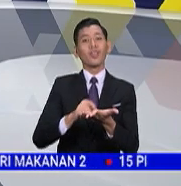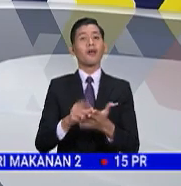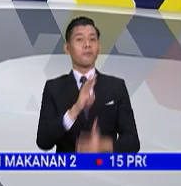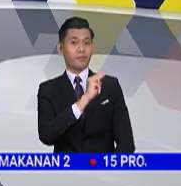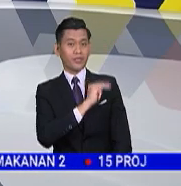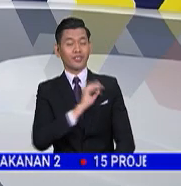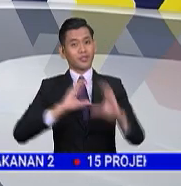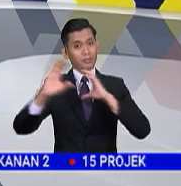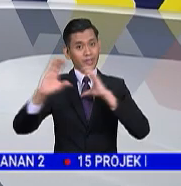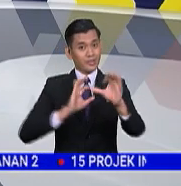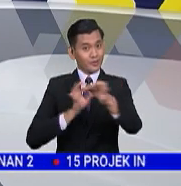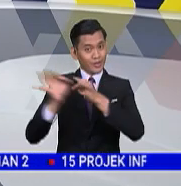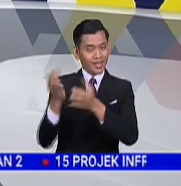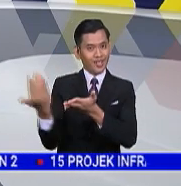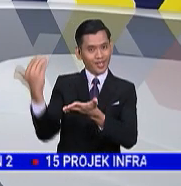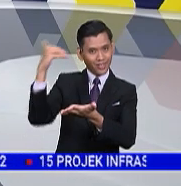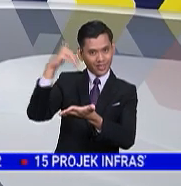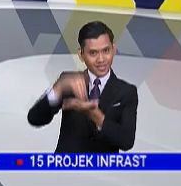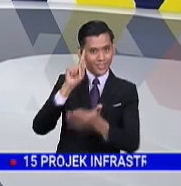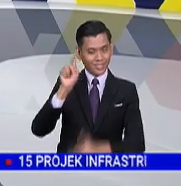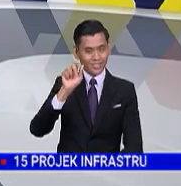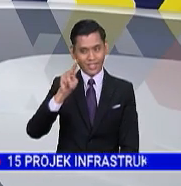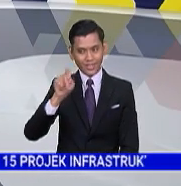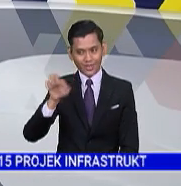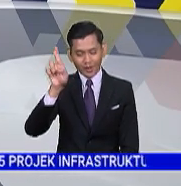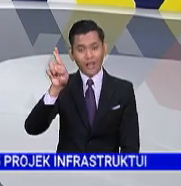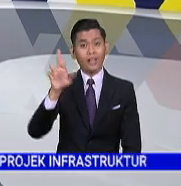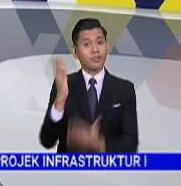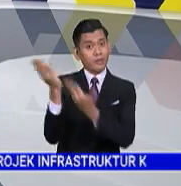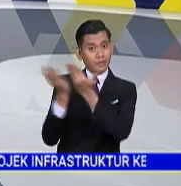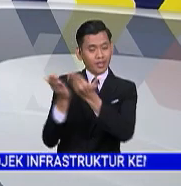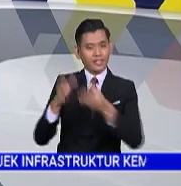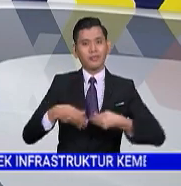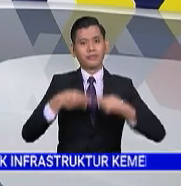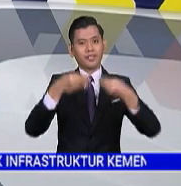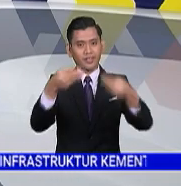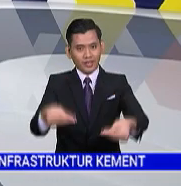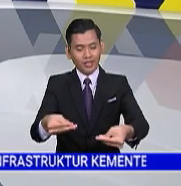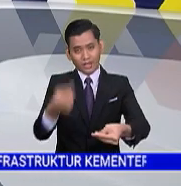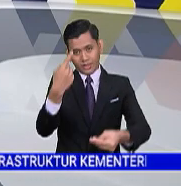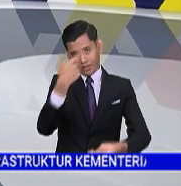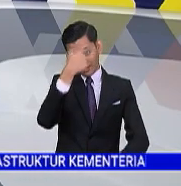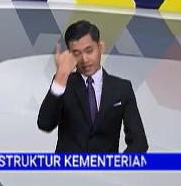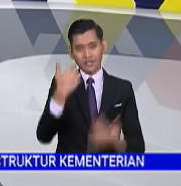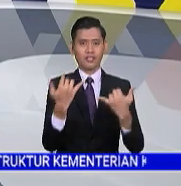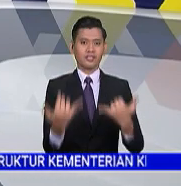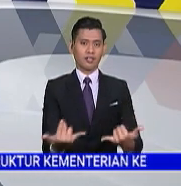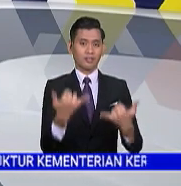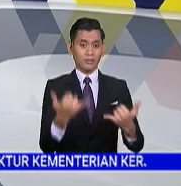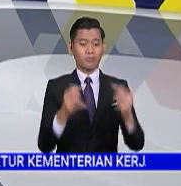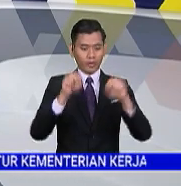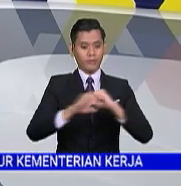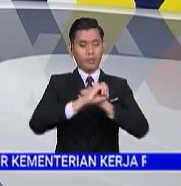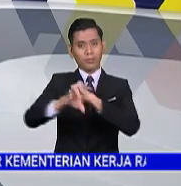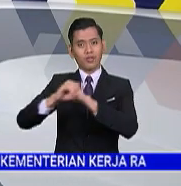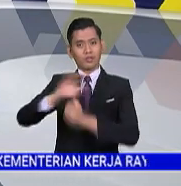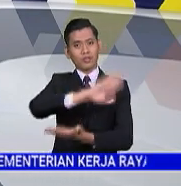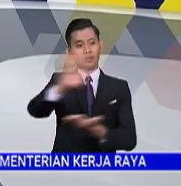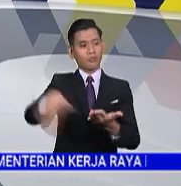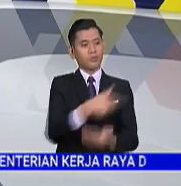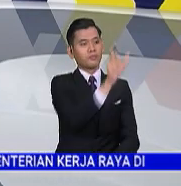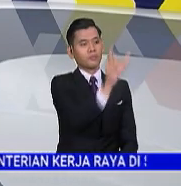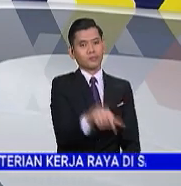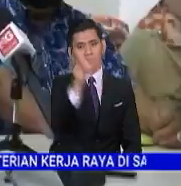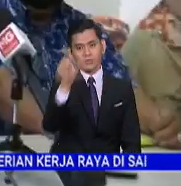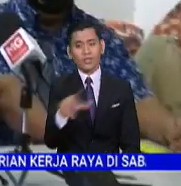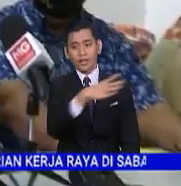dan Multimedia Tan Sri Anwar Musa, kemudahan yang diberikan mengambil kira kekangan berkempen semua calon dan parti